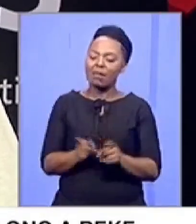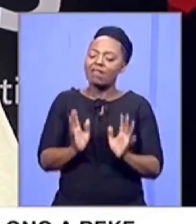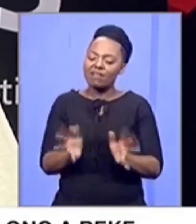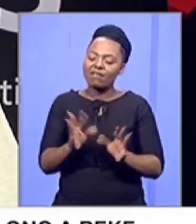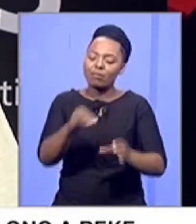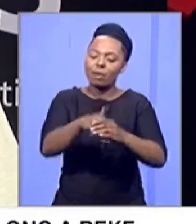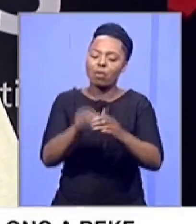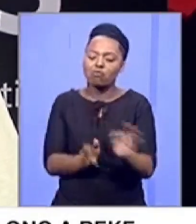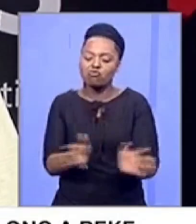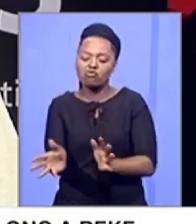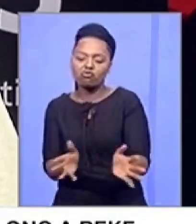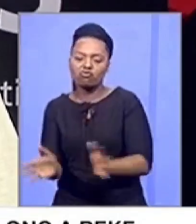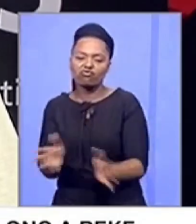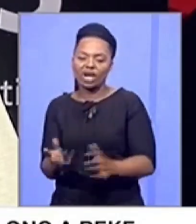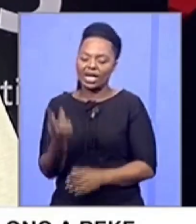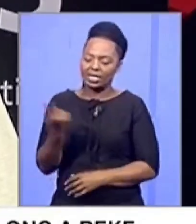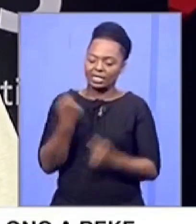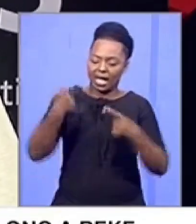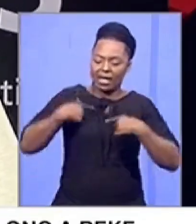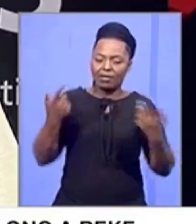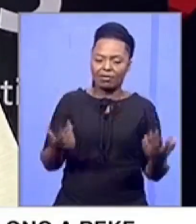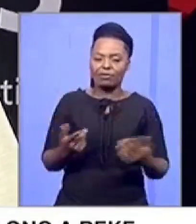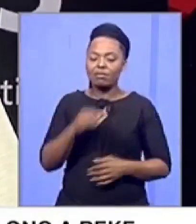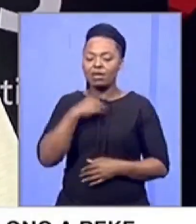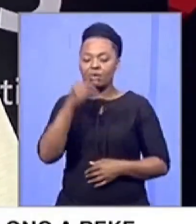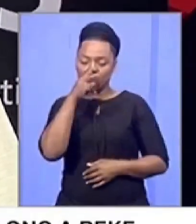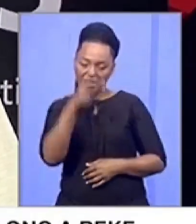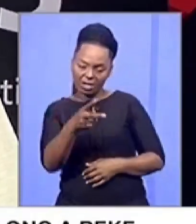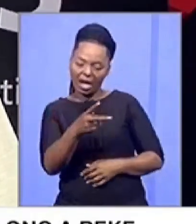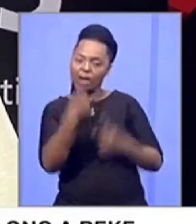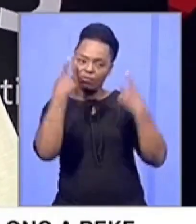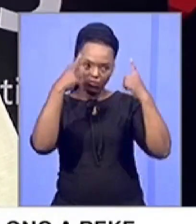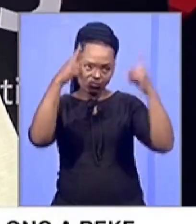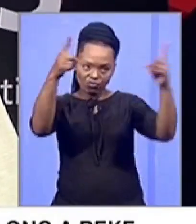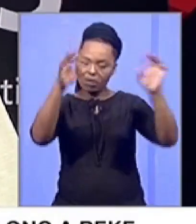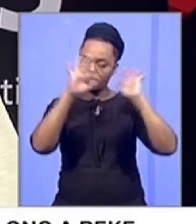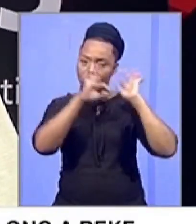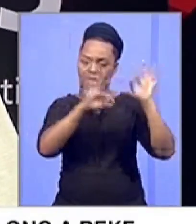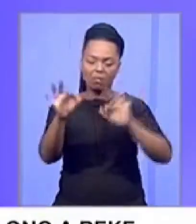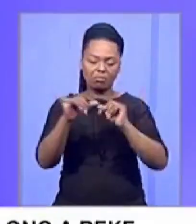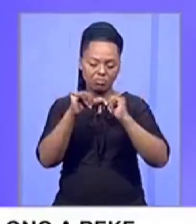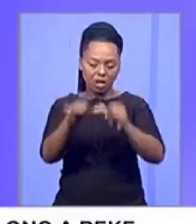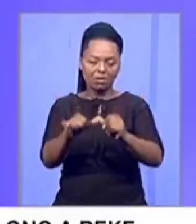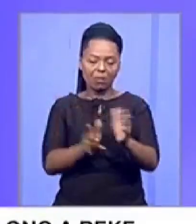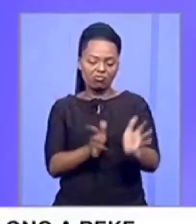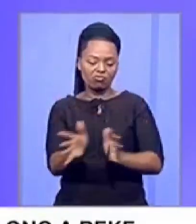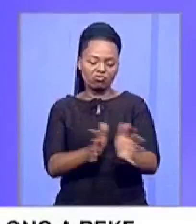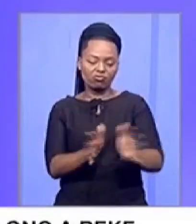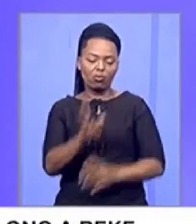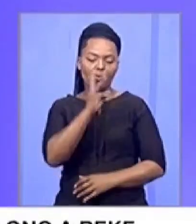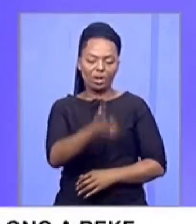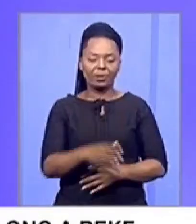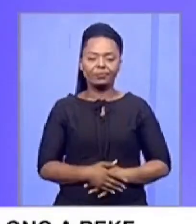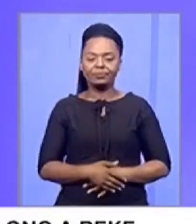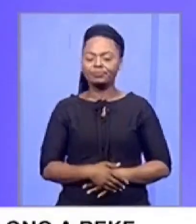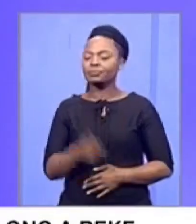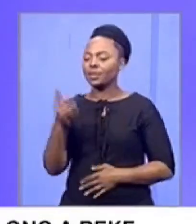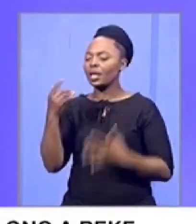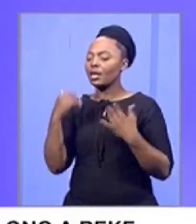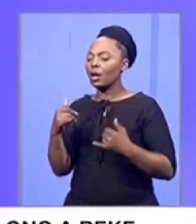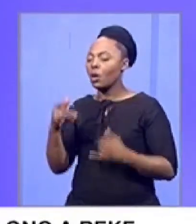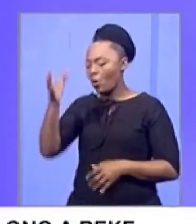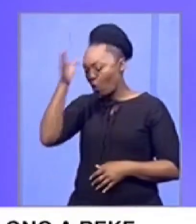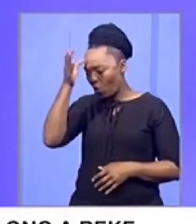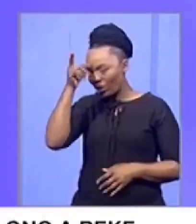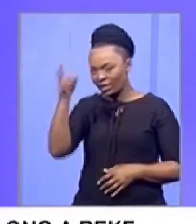mme ke bona hore ka nnete ho ya pele ba tla tswela pele bapala hantle ke batla ke re utlwe maikutlo a mokwetlisi ke gola mokwetlisi